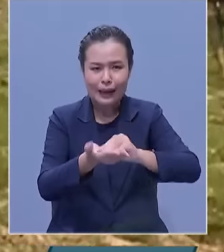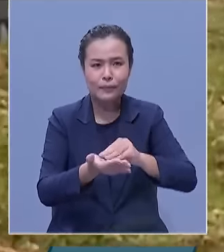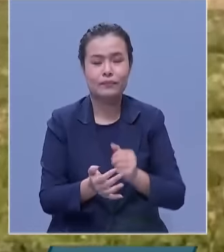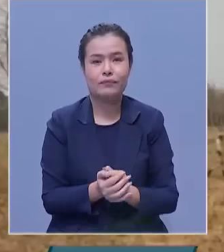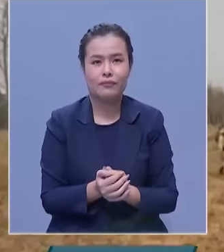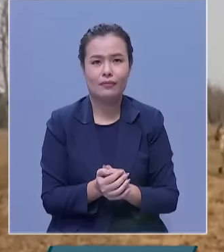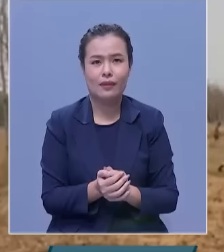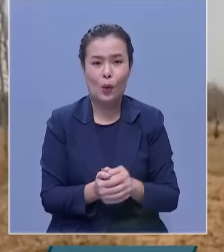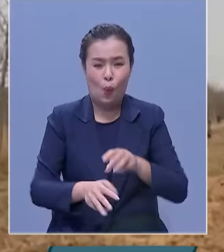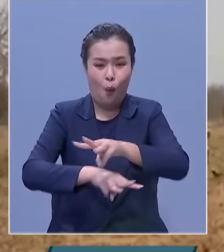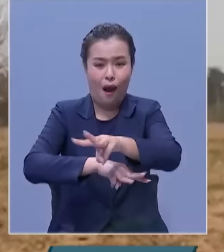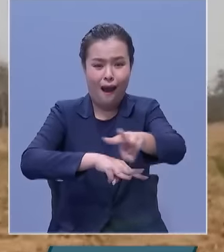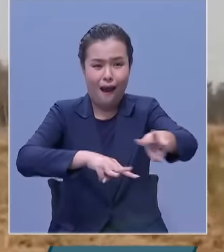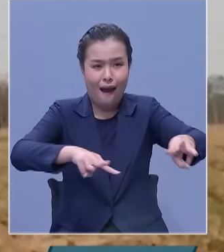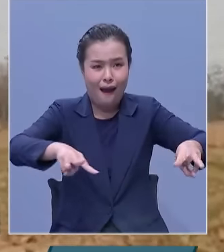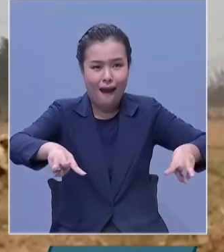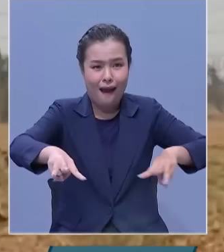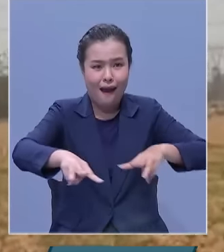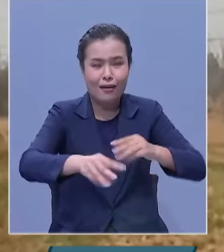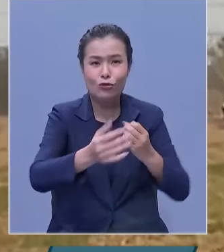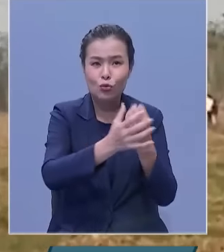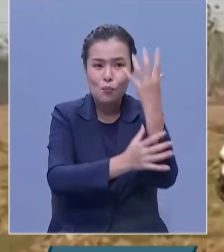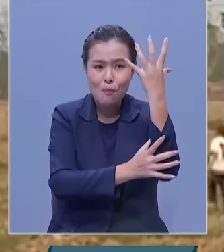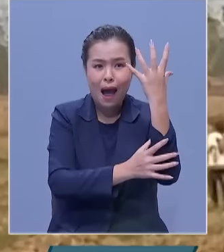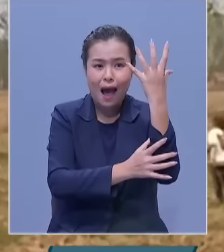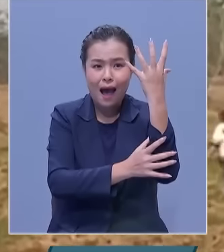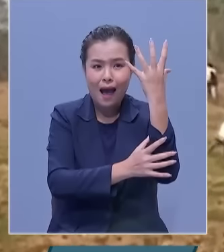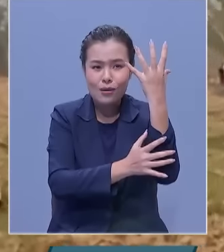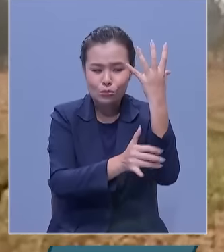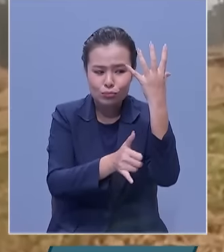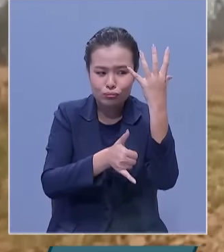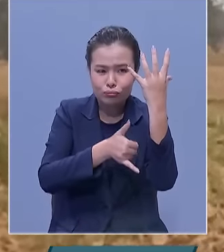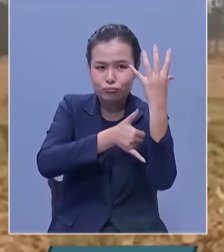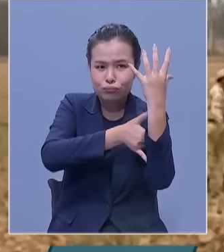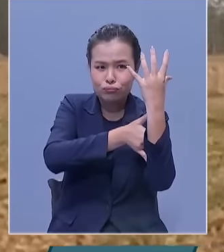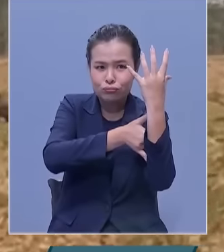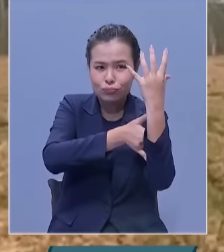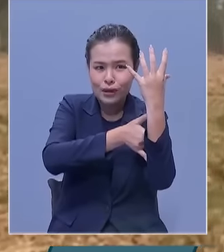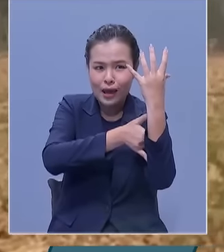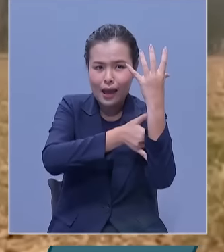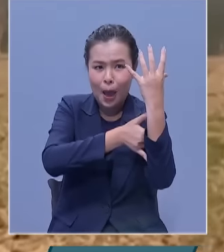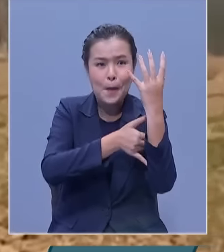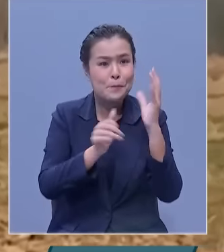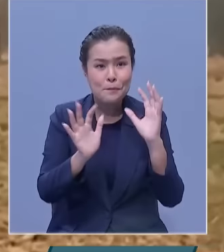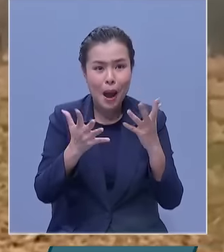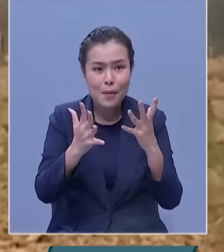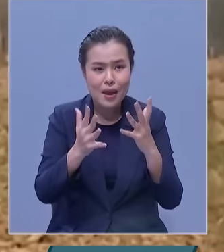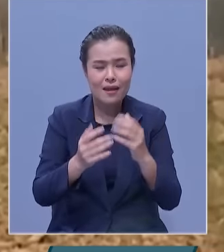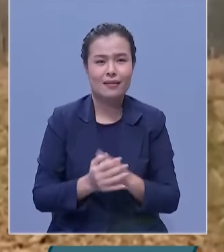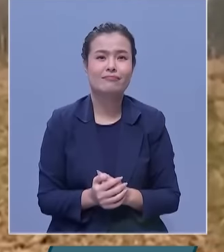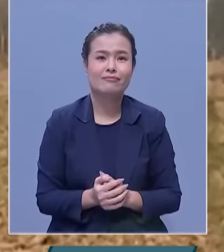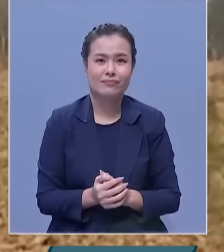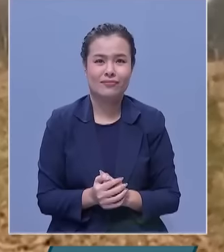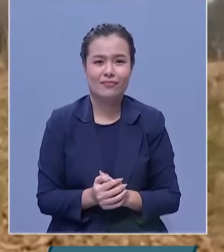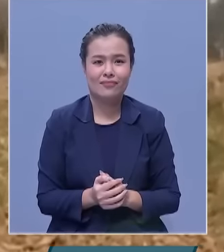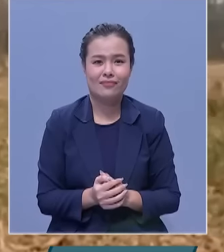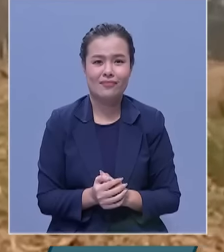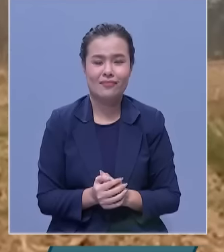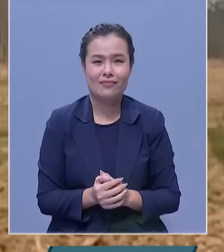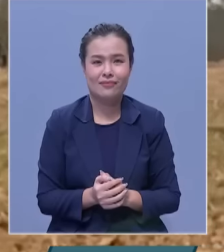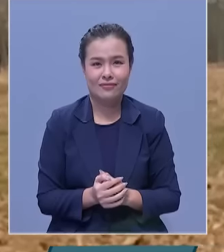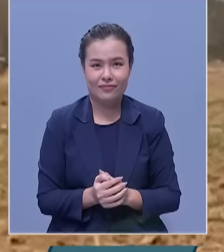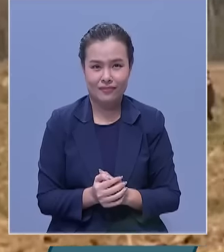นพื้นที่นาโล่งๆอ่ะคุณจอยไม่มีต้นไม้ให้บดบังสายตาเจ้าหน้าที่เลยวิ่งกันอยู่แบบเนี้ยอ ย่างนี้ไม่มีข้ออ้างเลยนะทำนาอยู่นี่ไม่